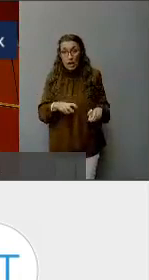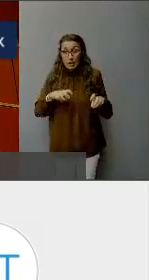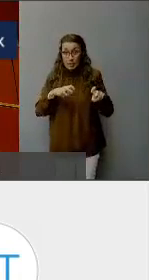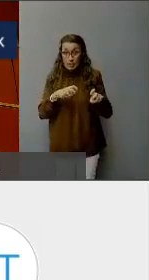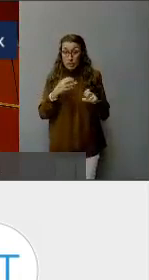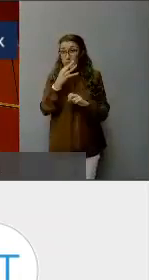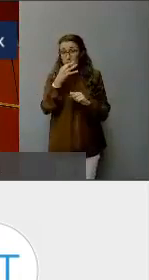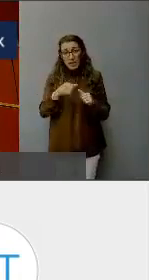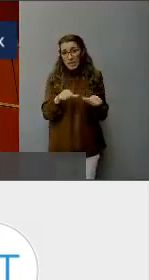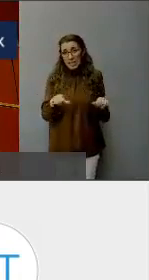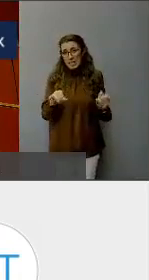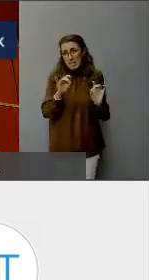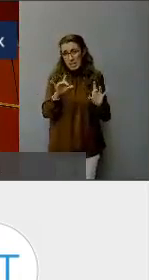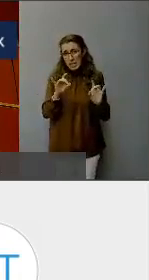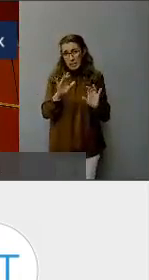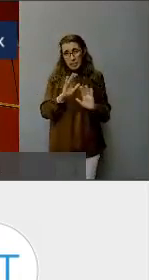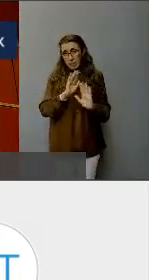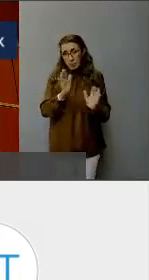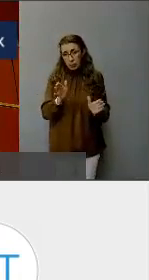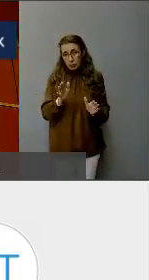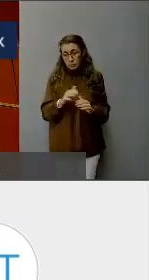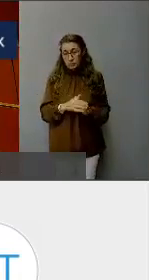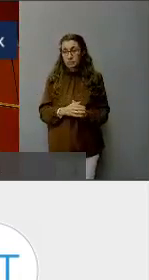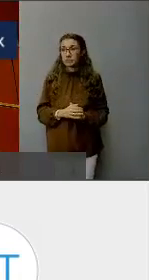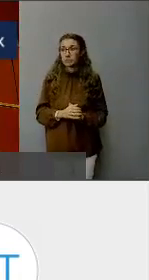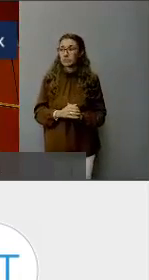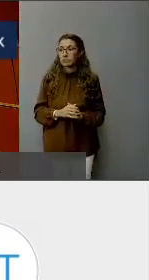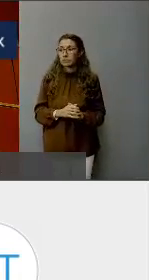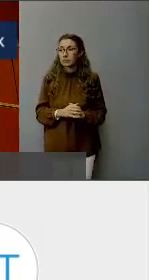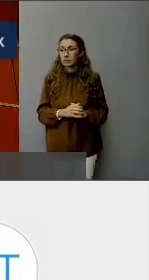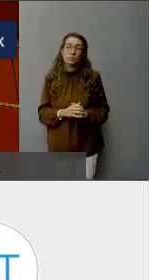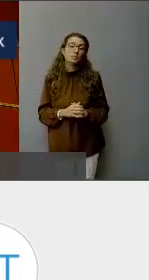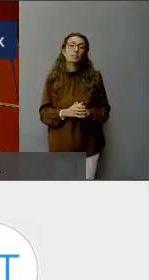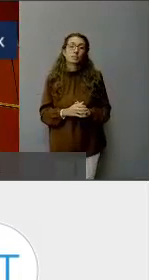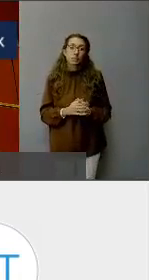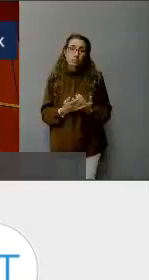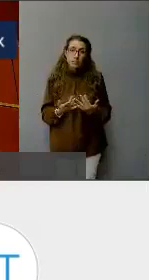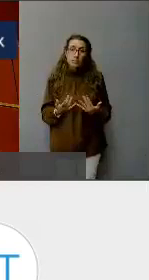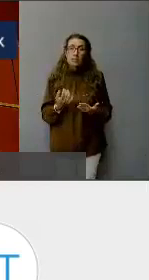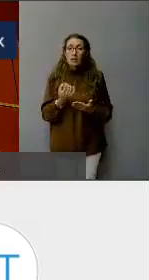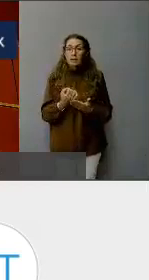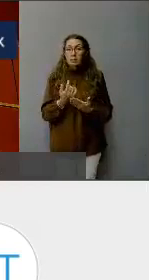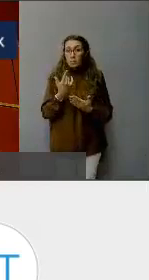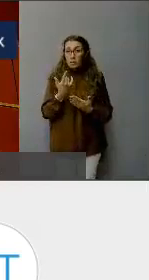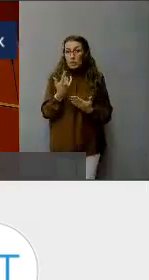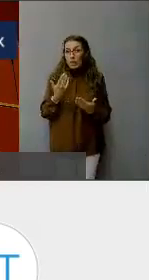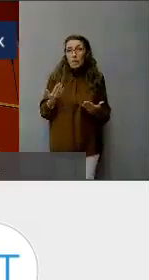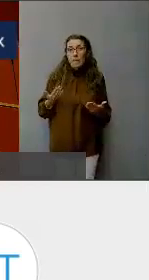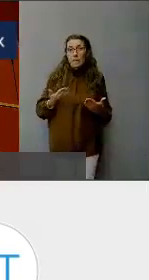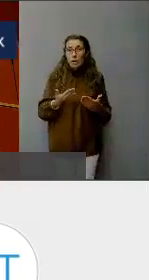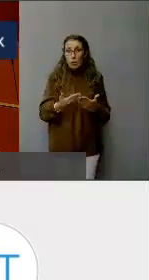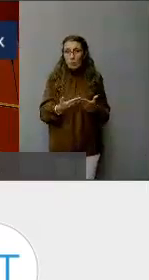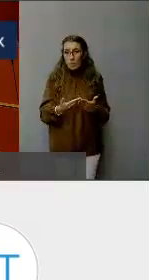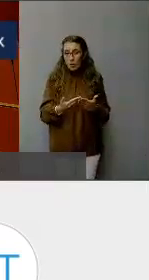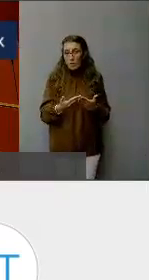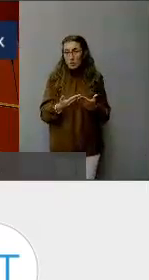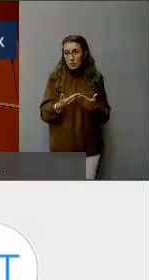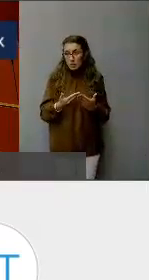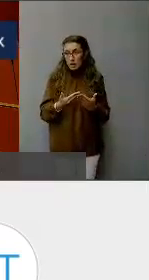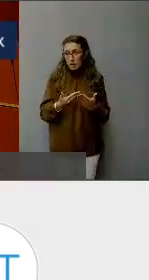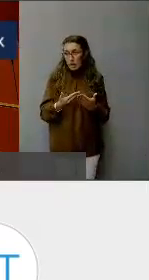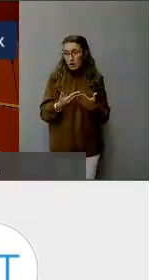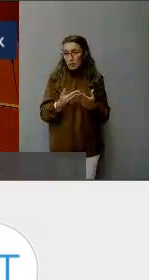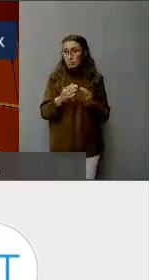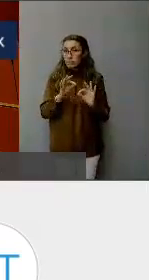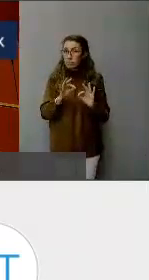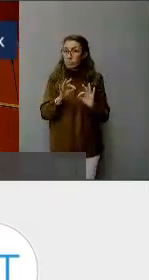e conseguentemente si legge la fine dell'anno mendamento abrogare nel testo della proposta di delibera in ogni suo allegato ogni riferimento all'edilizia